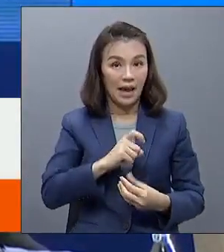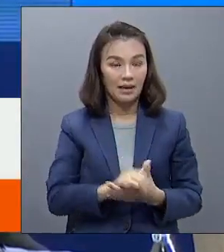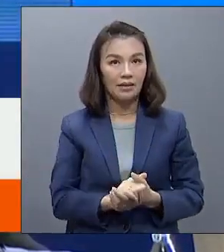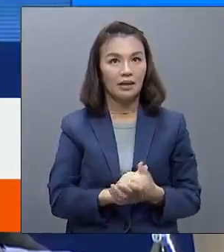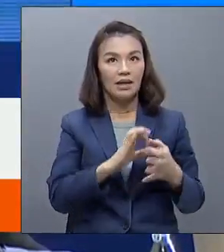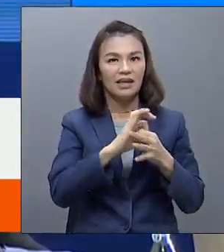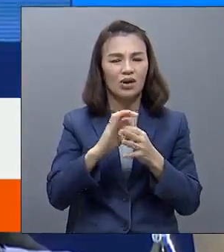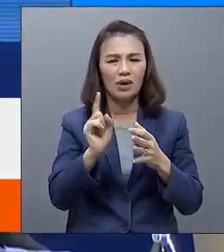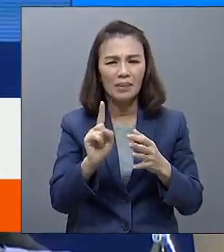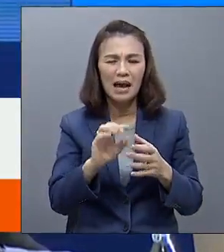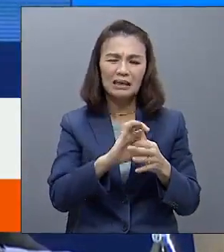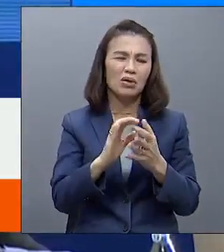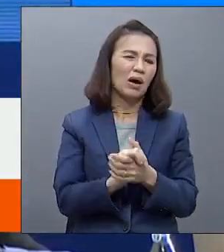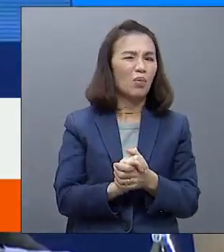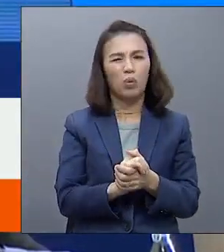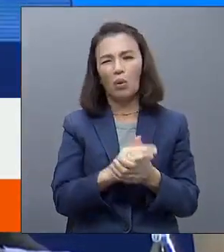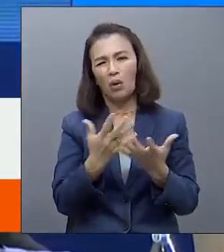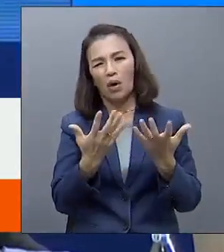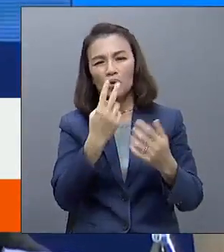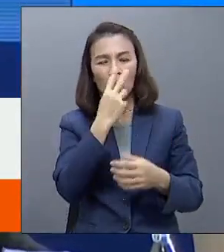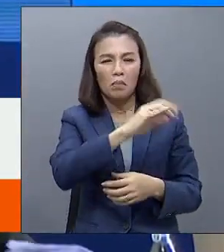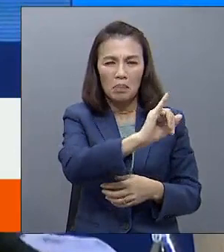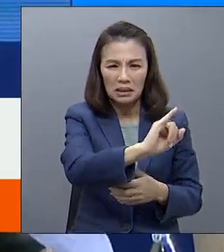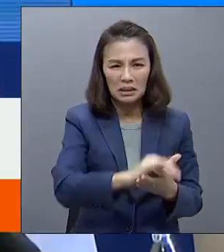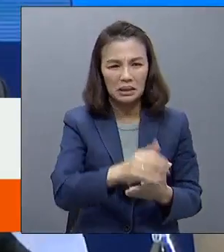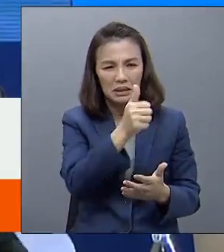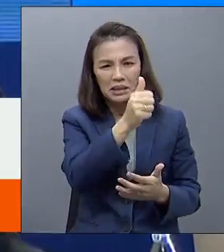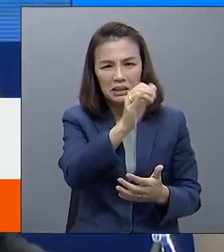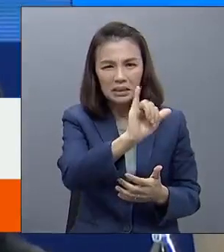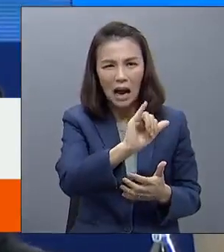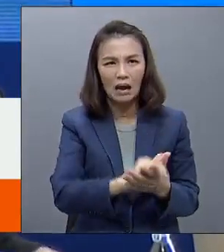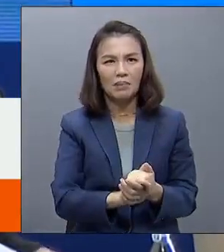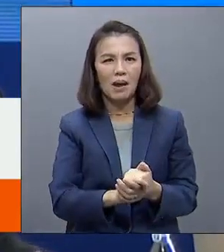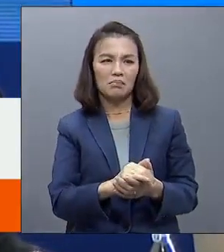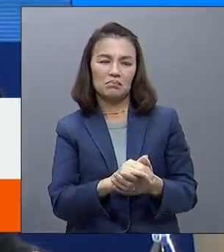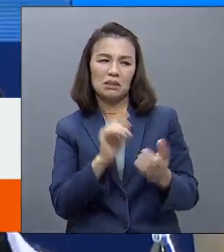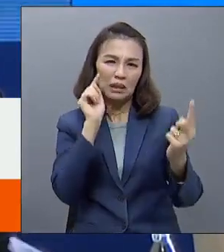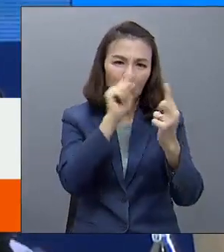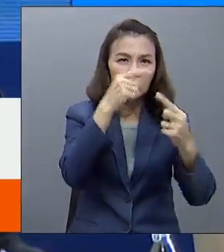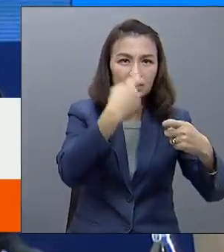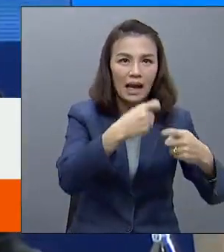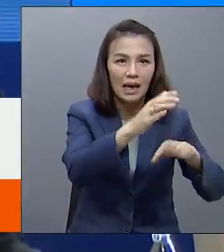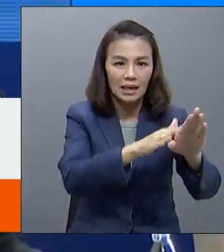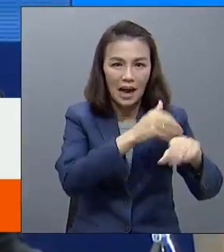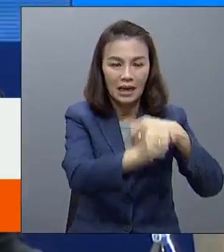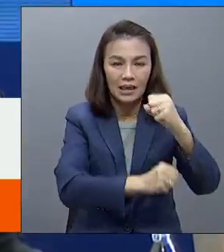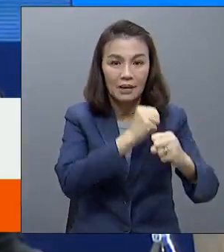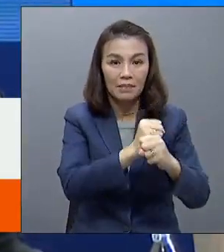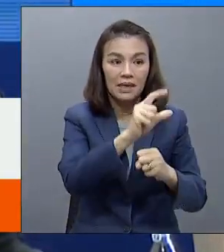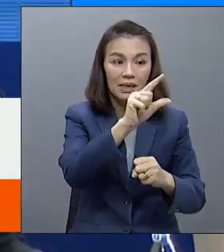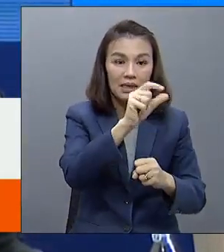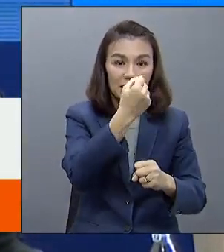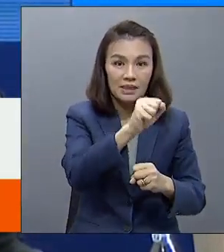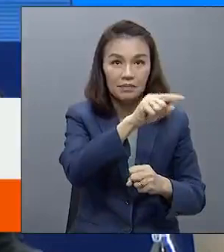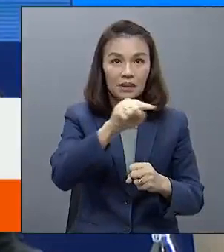low text Lotusอยู่เดี๋ยวผมจะเอาตัวเลขให้ดูครับว่าทำไมผมยังคิดว่ามันเป็นอย่างนั้นอยู่ถึงแม้ว่าจะผ่านมา 10-20ปีจากครั้งแรกที่ผม